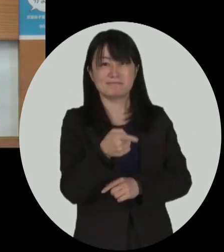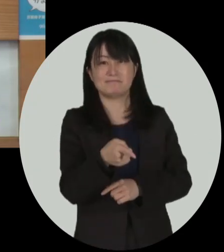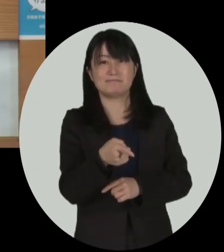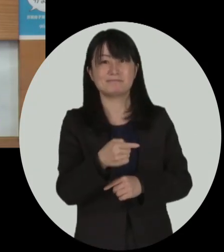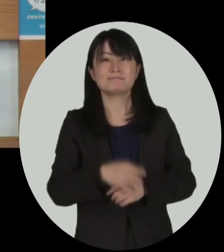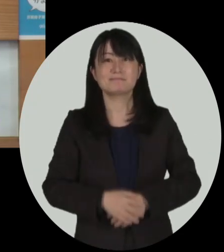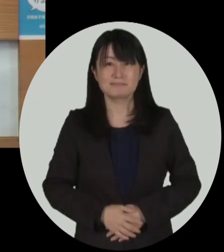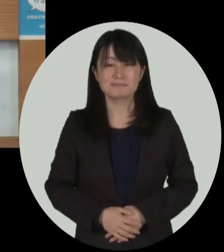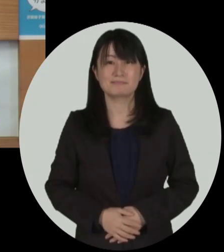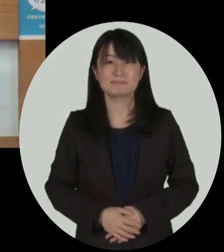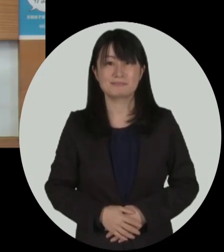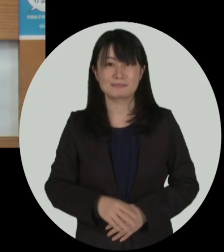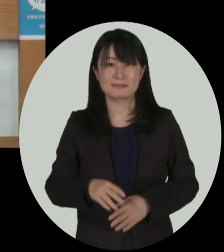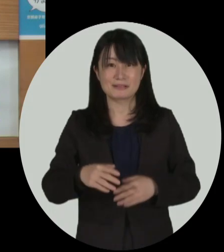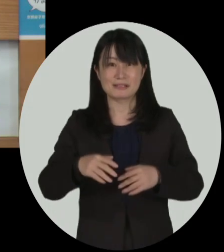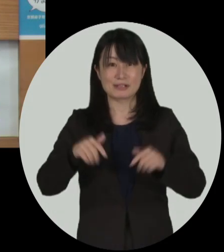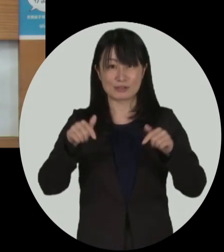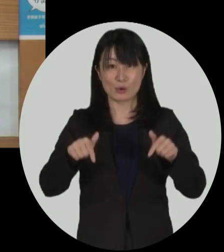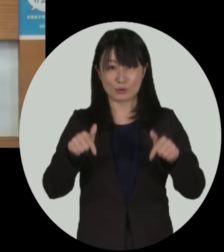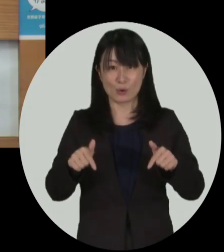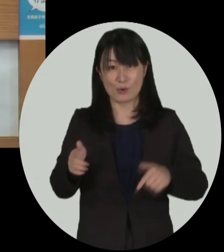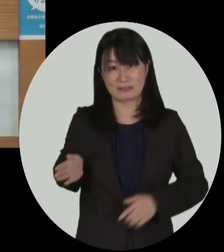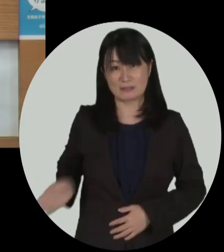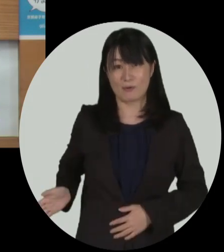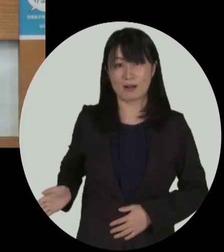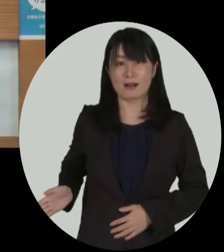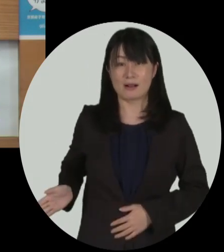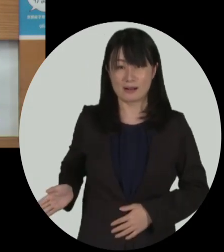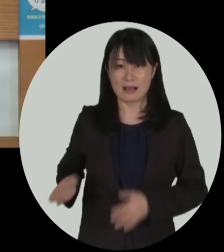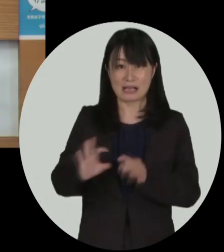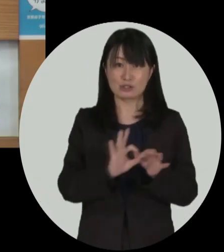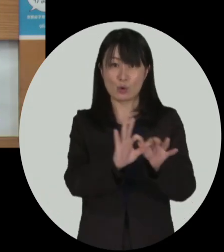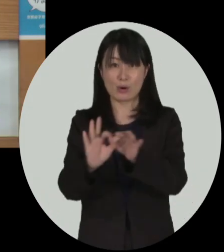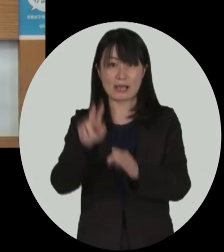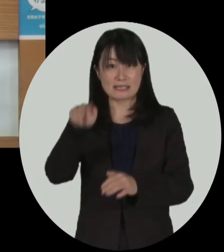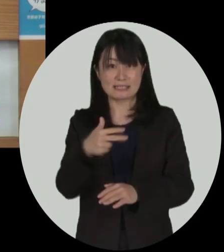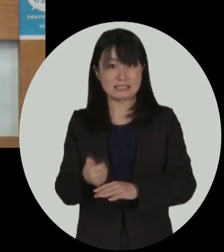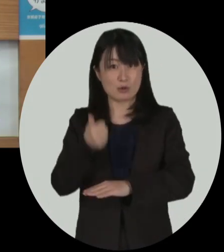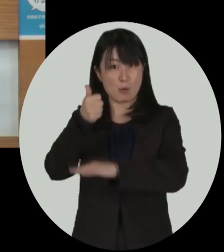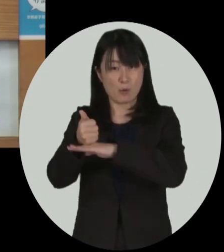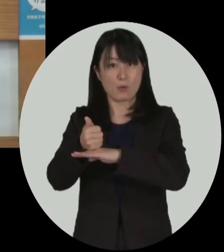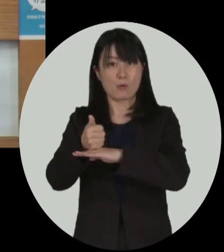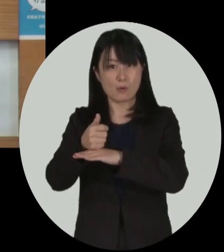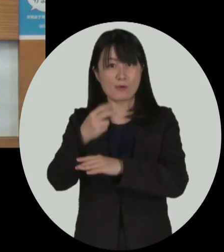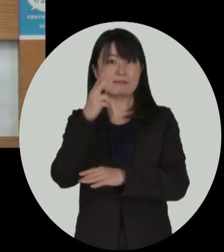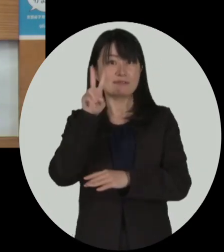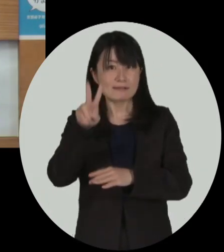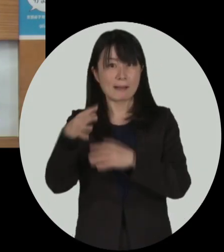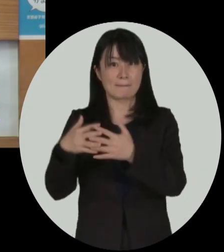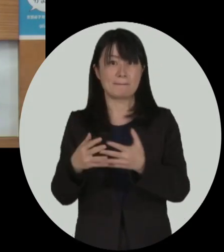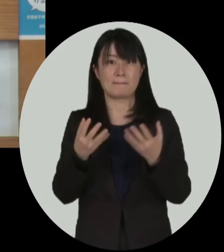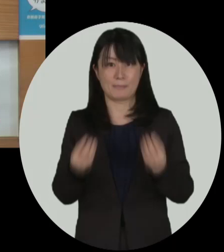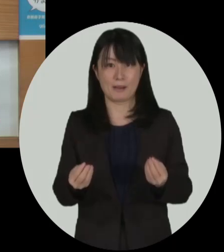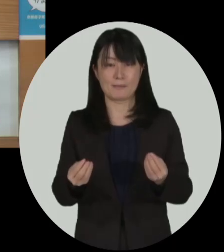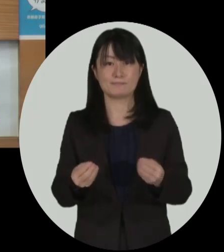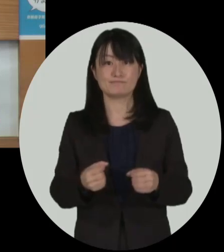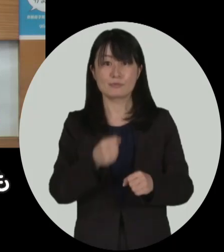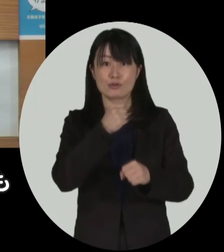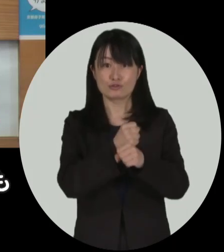ておられます。2度にわたり京都日本画家協会の理事長を務めていただきますととも